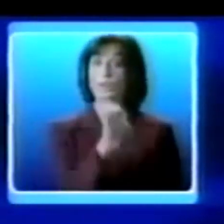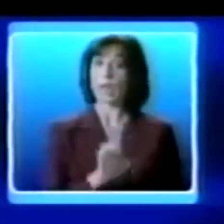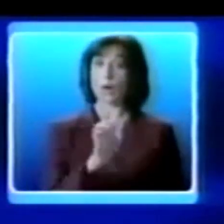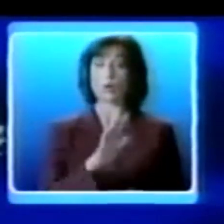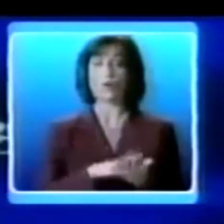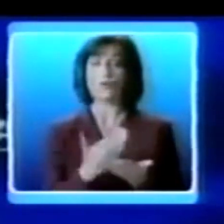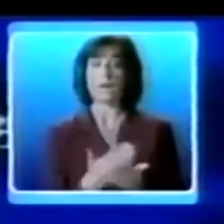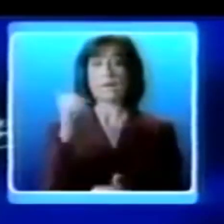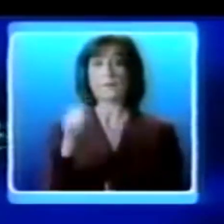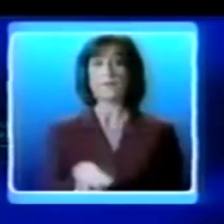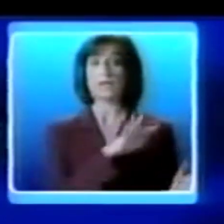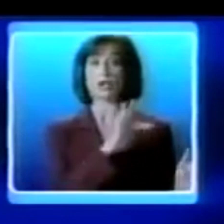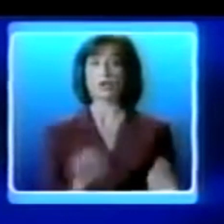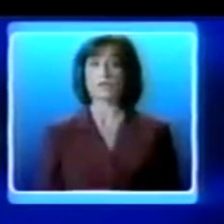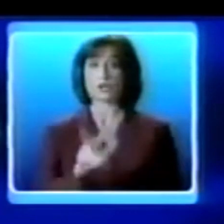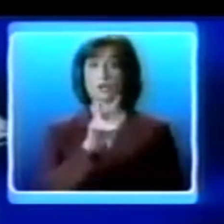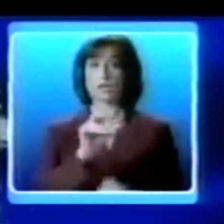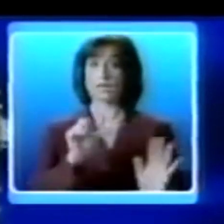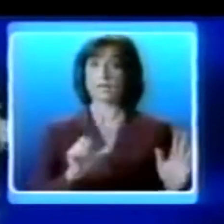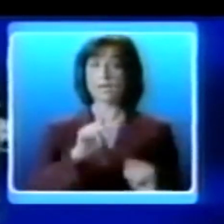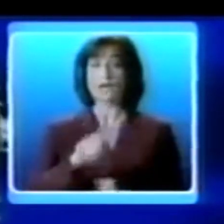un euro ci vogliono